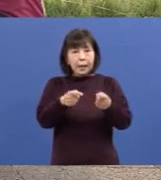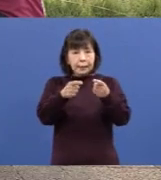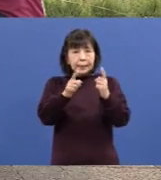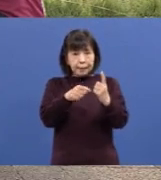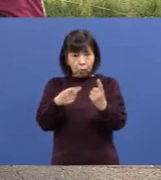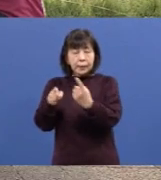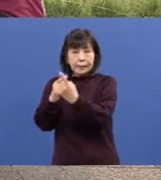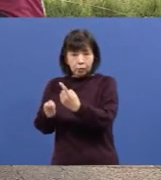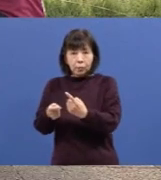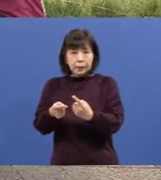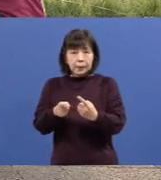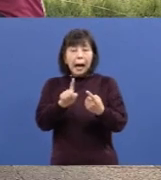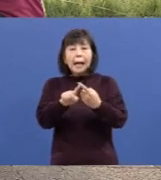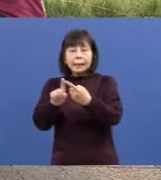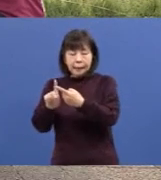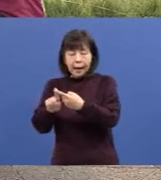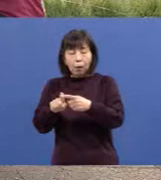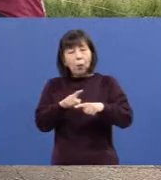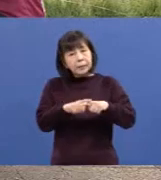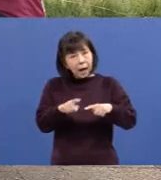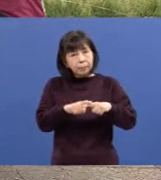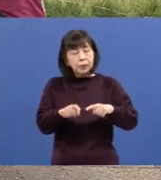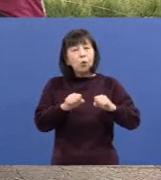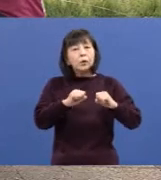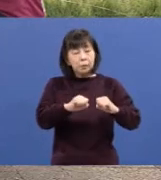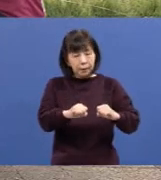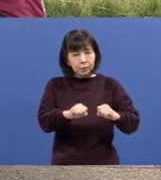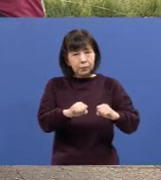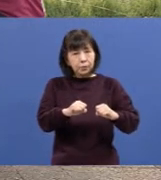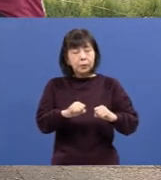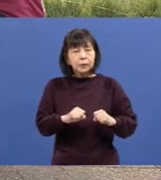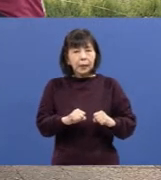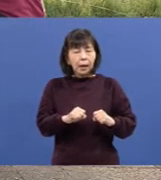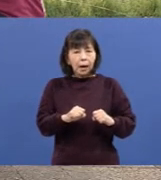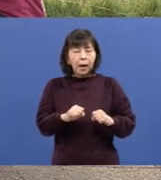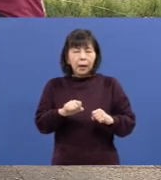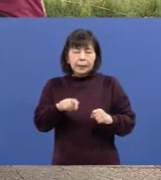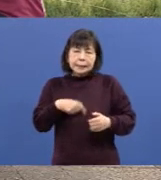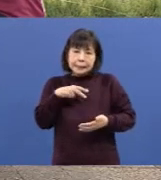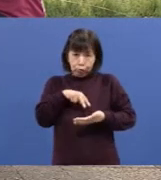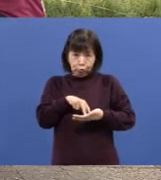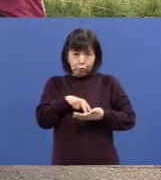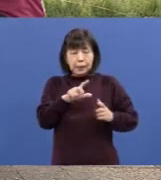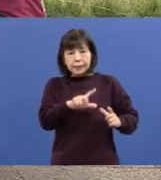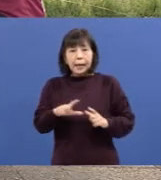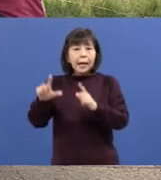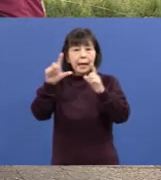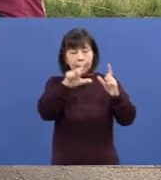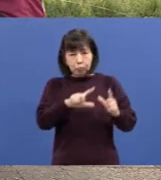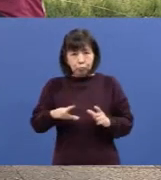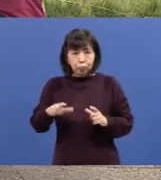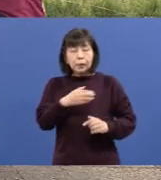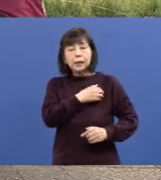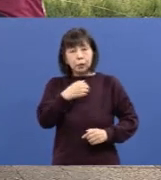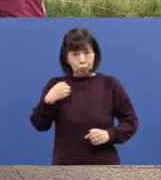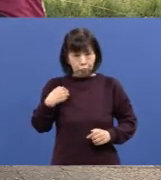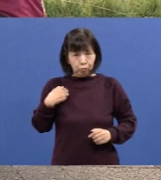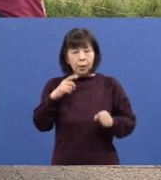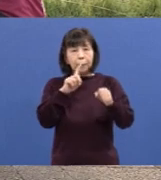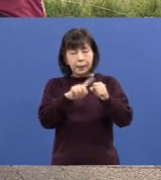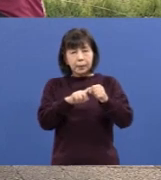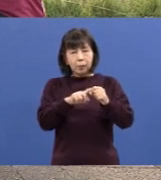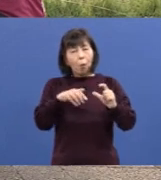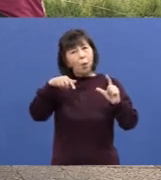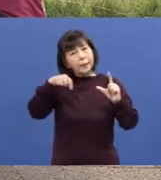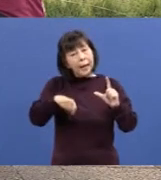に合ったサービスに入るために、ご利用者様が自立した生活を送れるようにケア